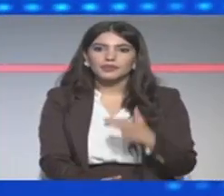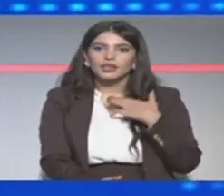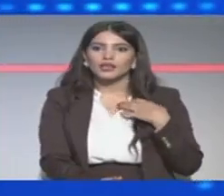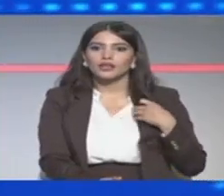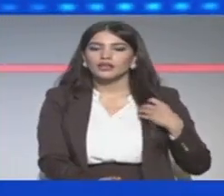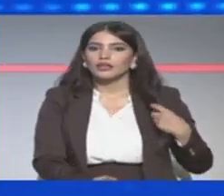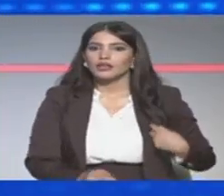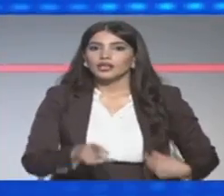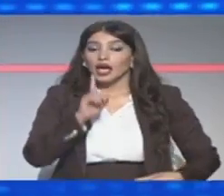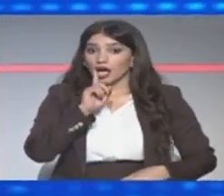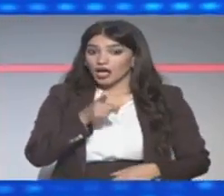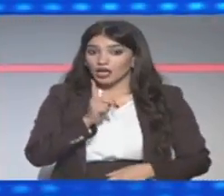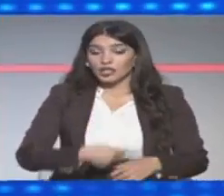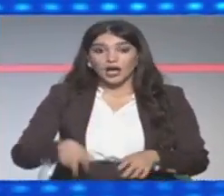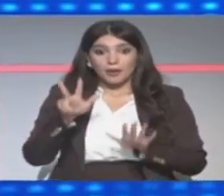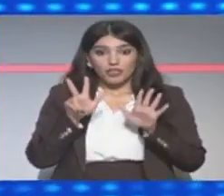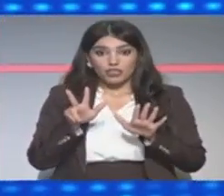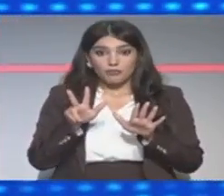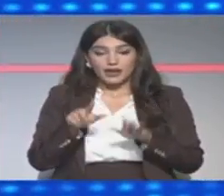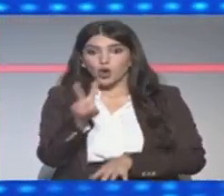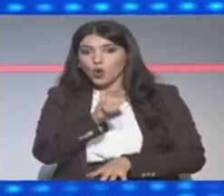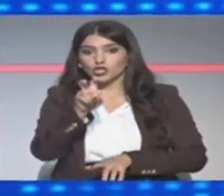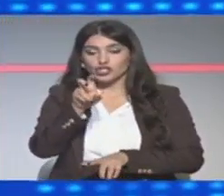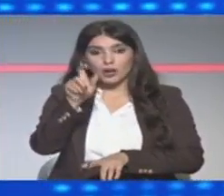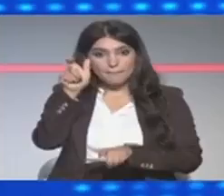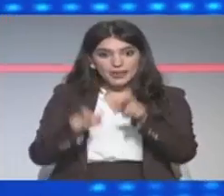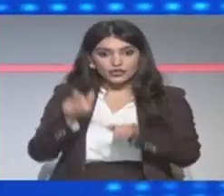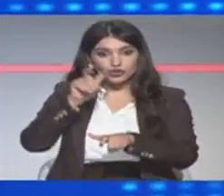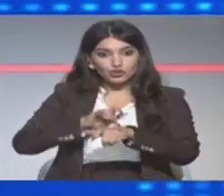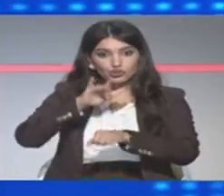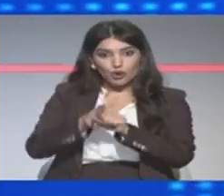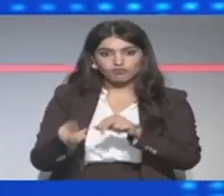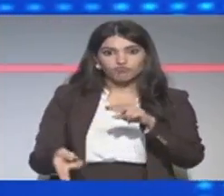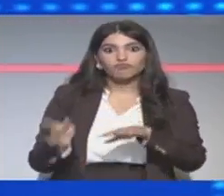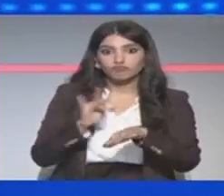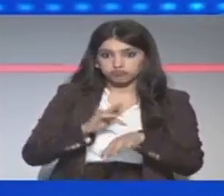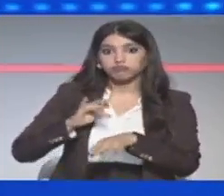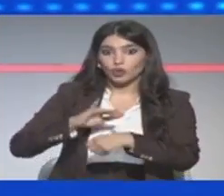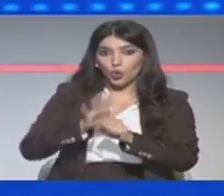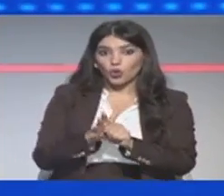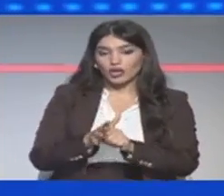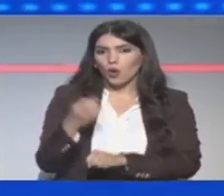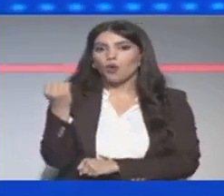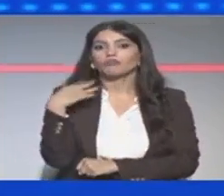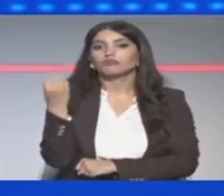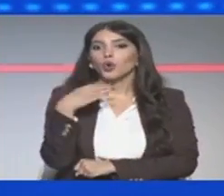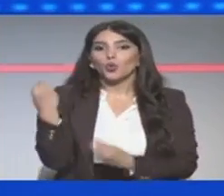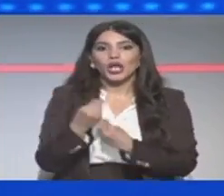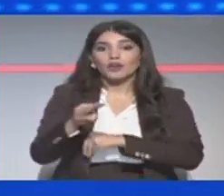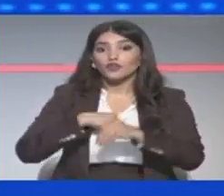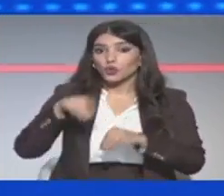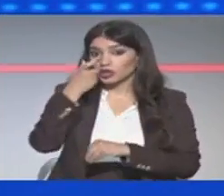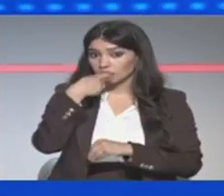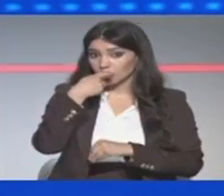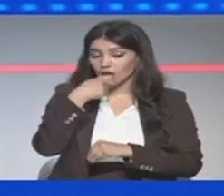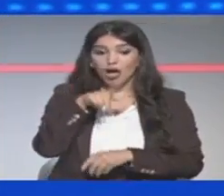إثر تأكد إصابة 28 عونا وإطارا من الحماية المدنية بالمنستير بفيروس كورونا، قام